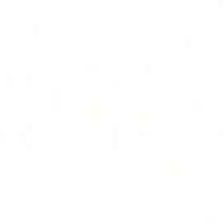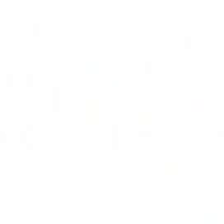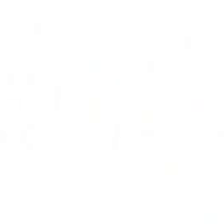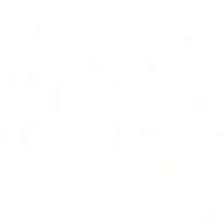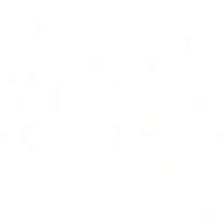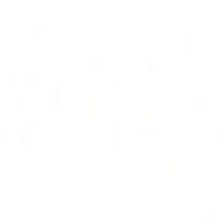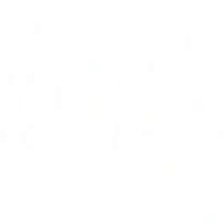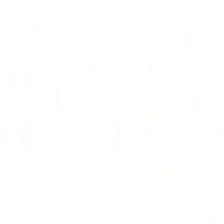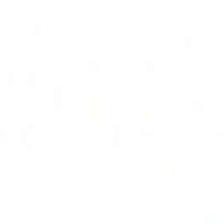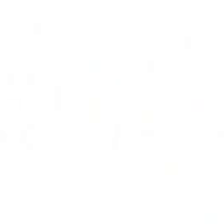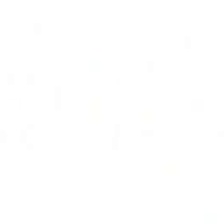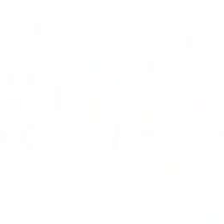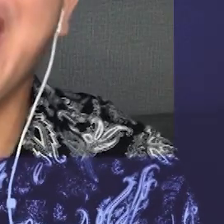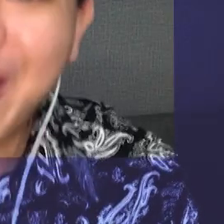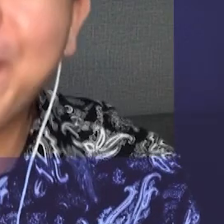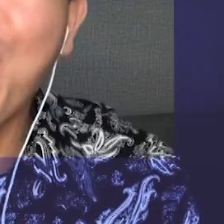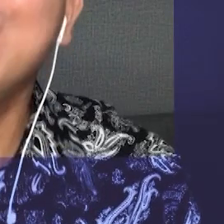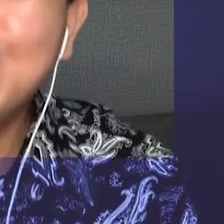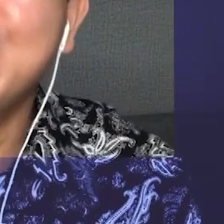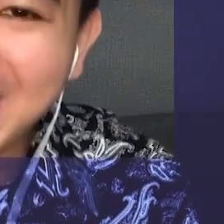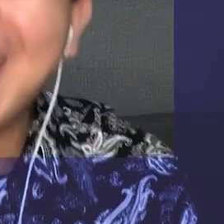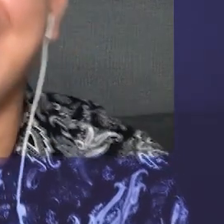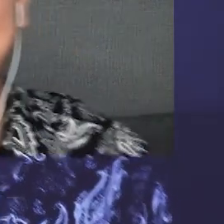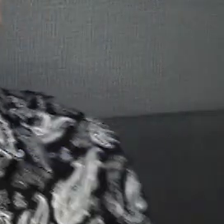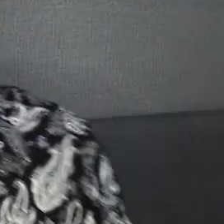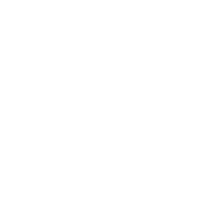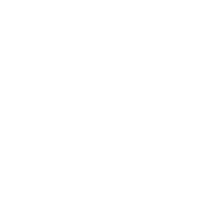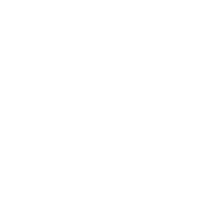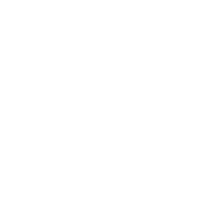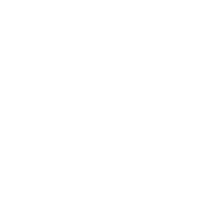4 PM na, CFO News na. 4 PM na, CFO News na.